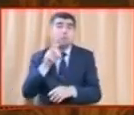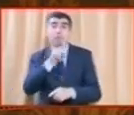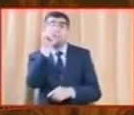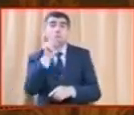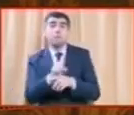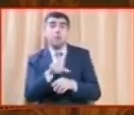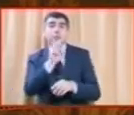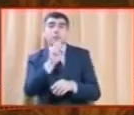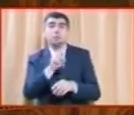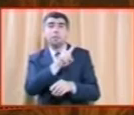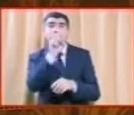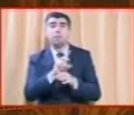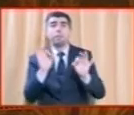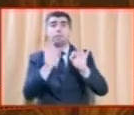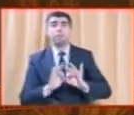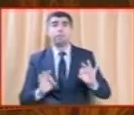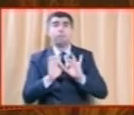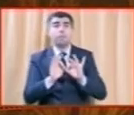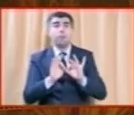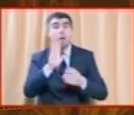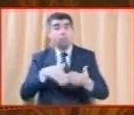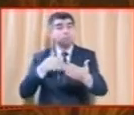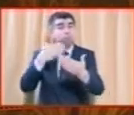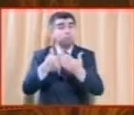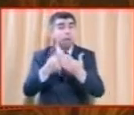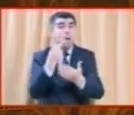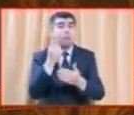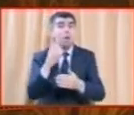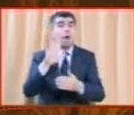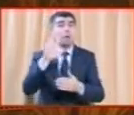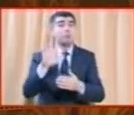الوزير، هذه السنة في سنة 2015 انتقلنا من مستشفى